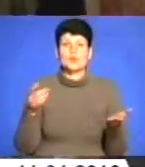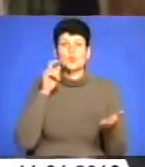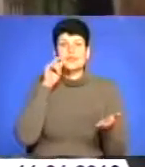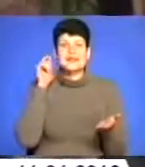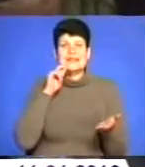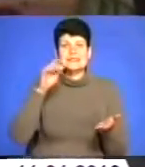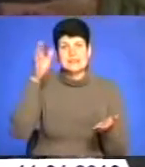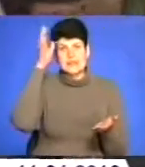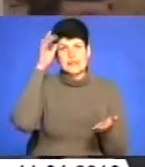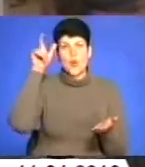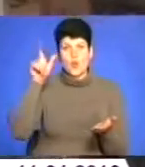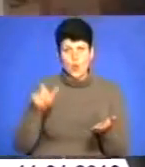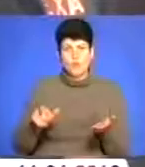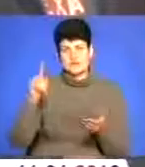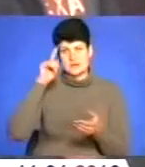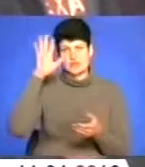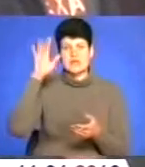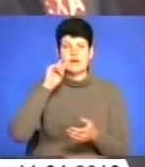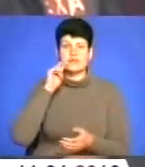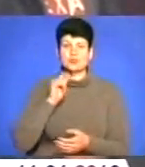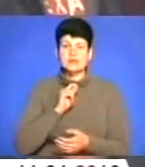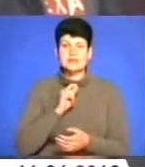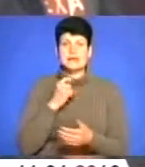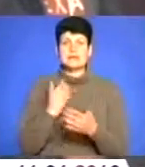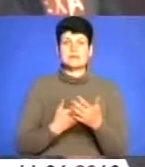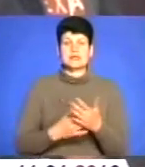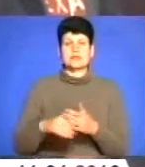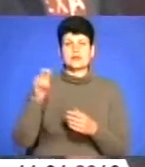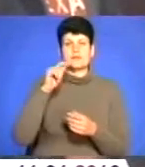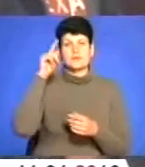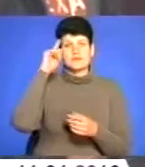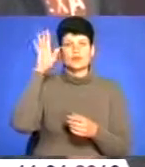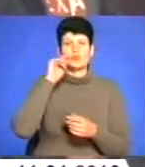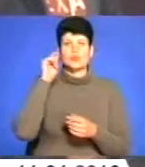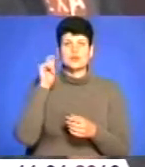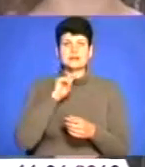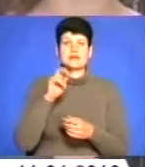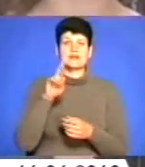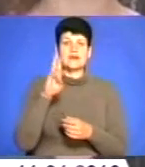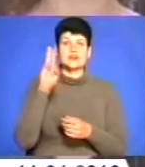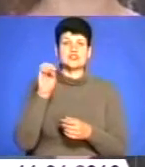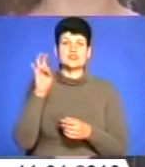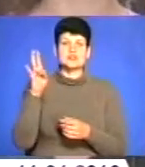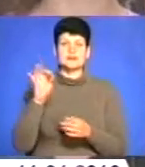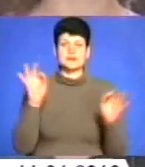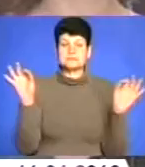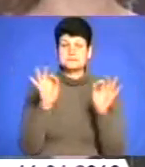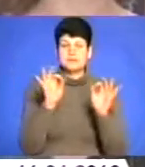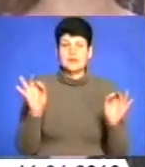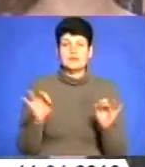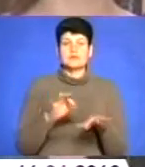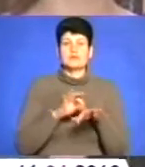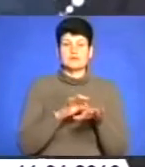українські науковці прославили Україну. На прикладі відомого українського музиканта Леопольда Ященка Василь Шендеровський